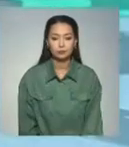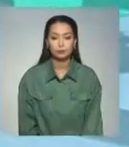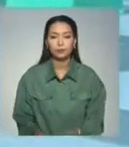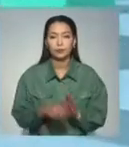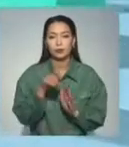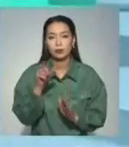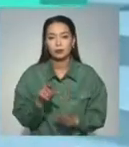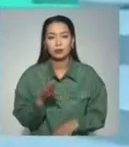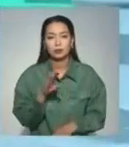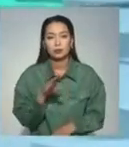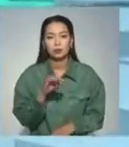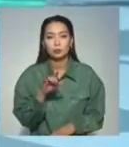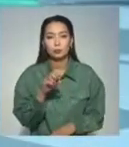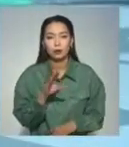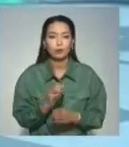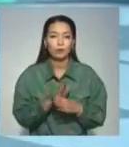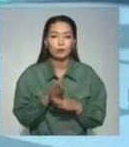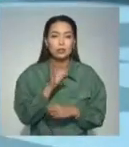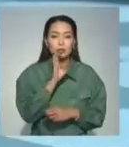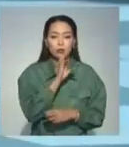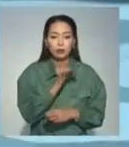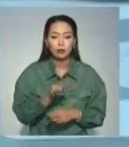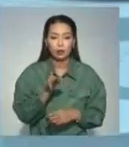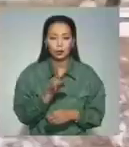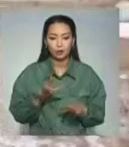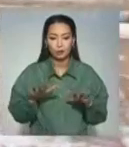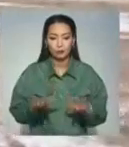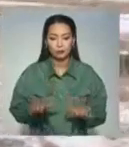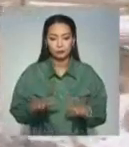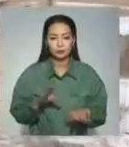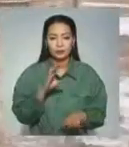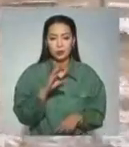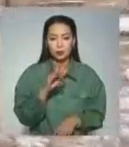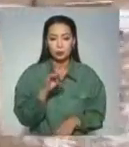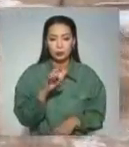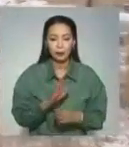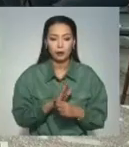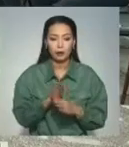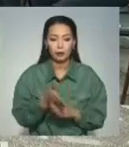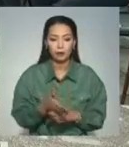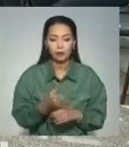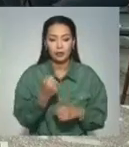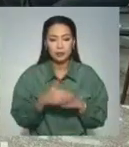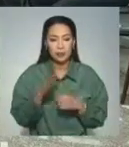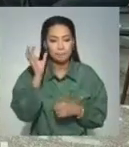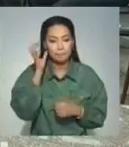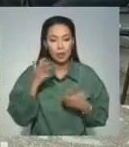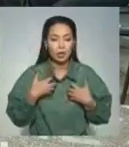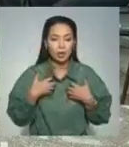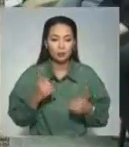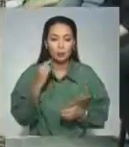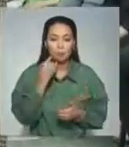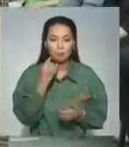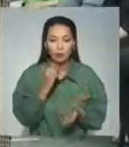Кандидат в президенты Салтанат Турсунбекова посетила северные регионы страны. Салтанат Турсунбекова посетила Центр психического здоровья в